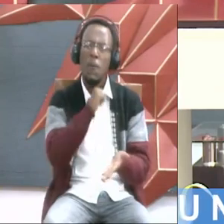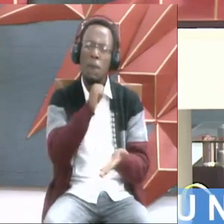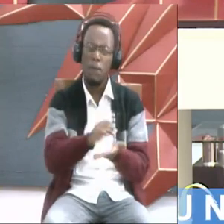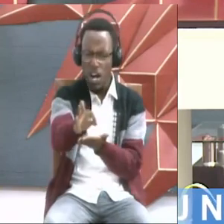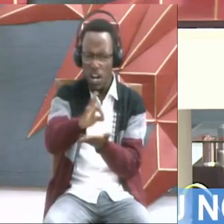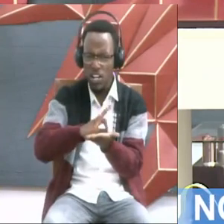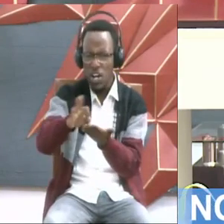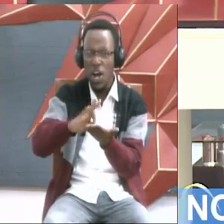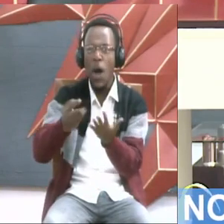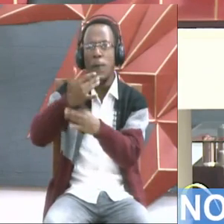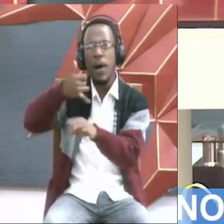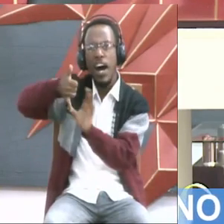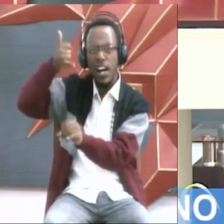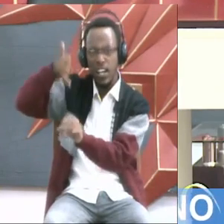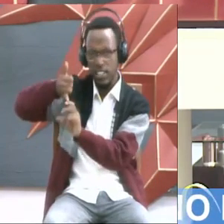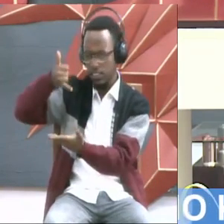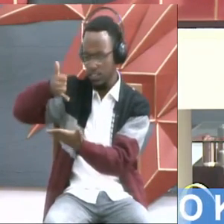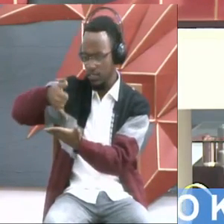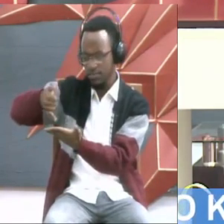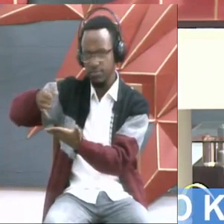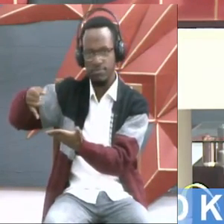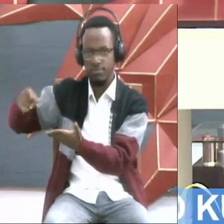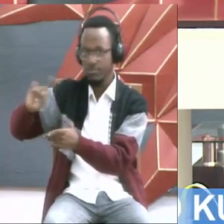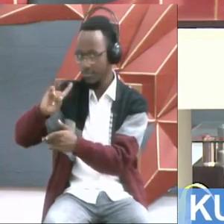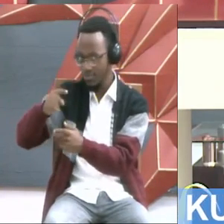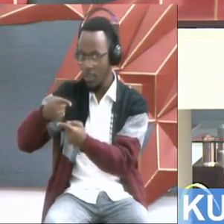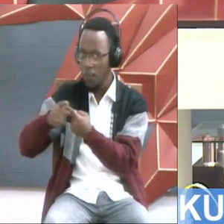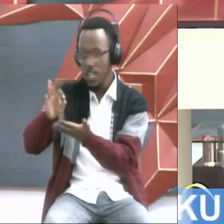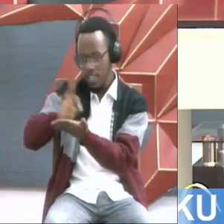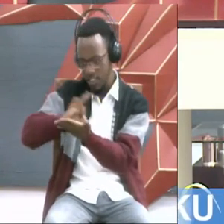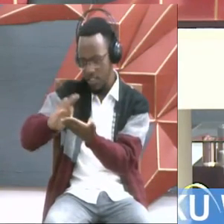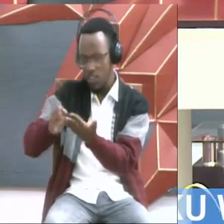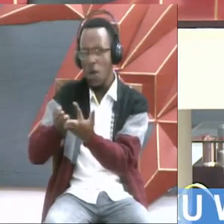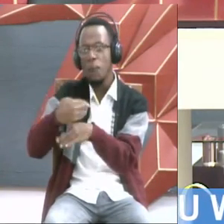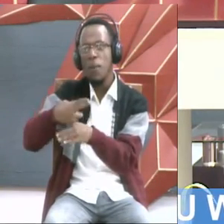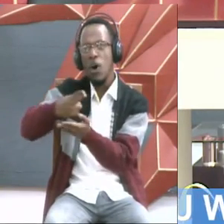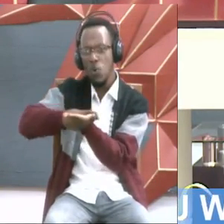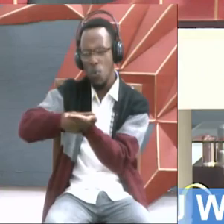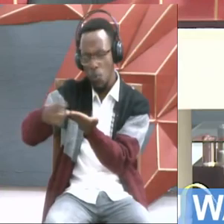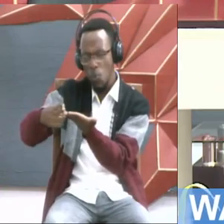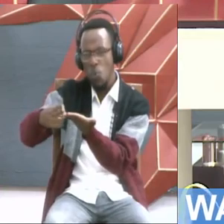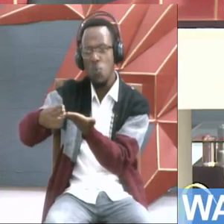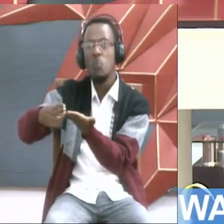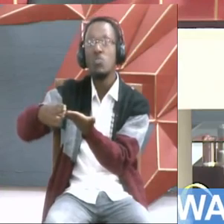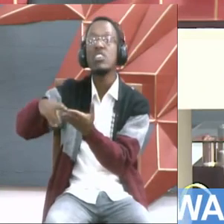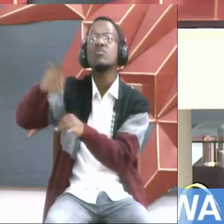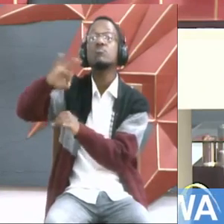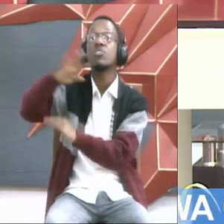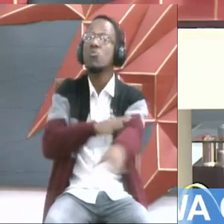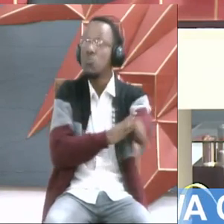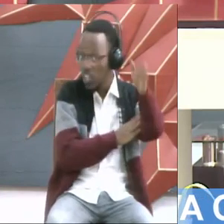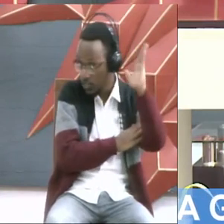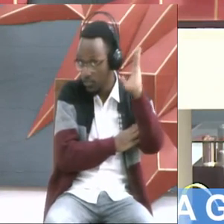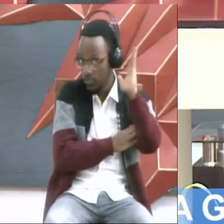kitandikishijwe wino ariko cyandikishijwe yemu w'Imana nzima